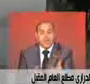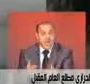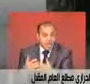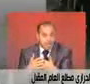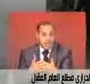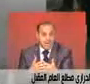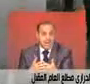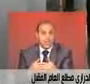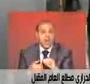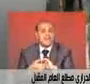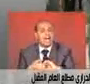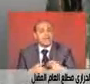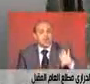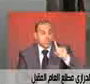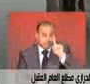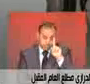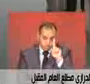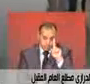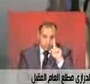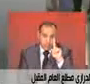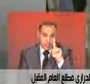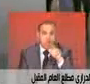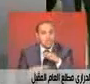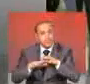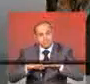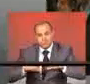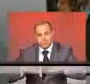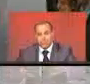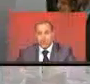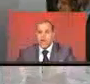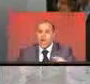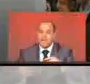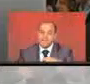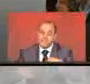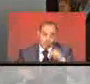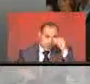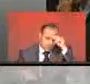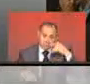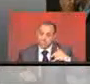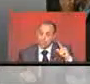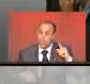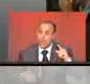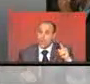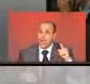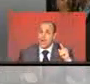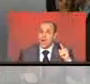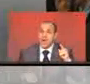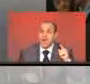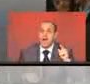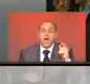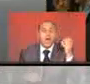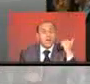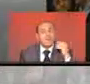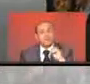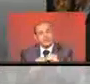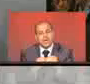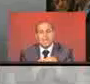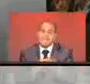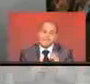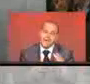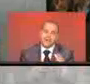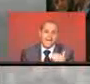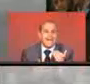المتحدة والاتحاد الأوروبي. وقد هدأ هذا النص مخاوف الصين والهند من أن تفرض مسودات سابقة عبئا ثقيلا